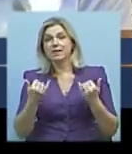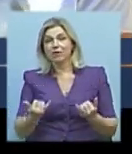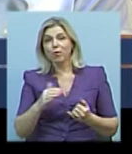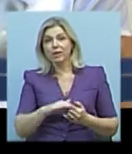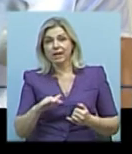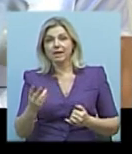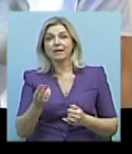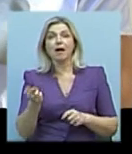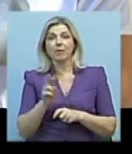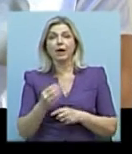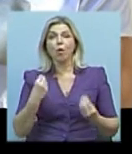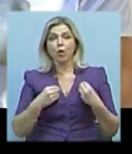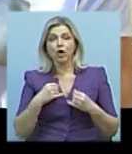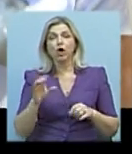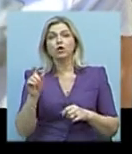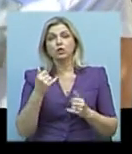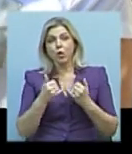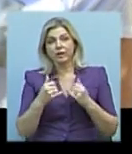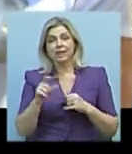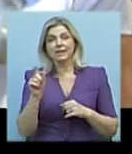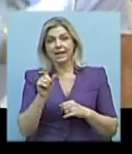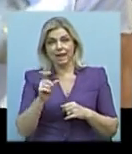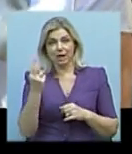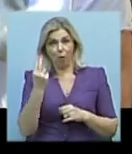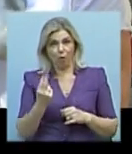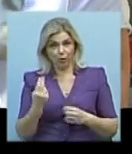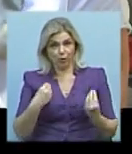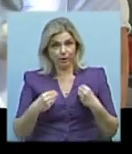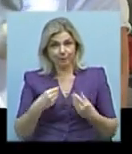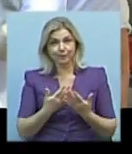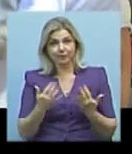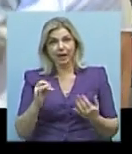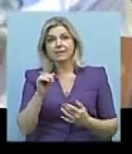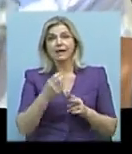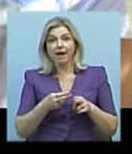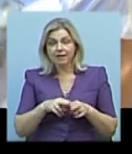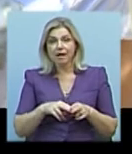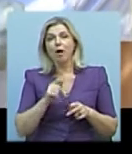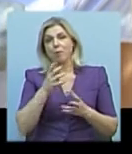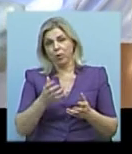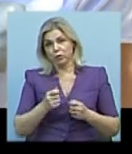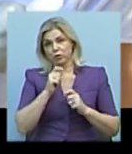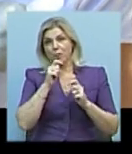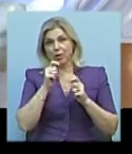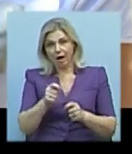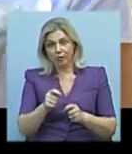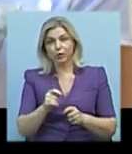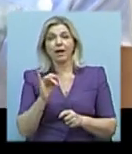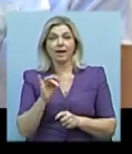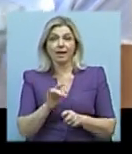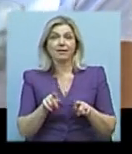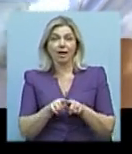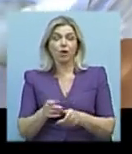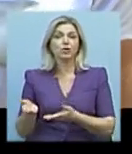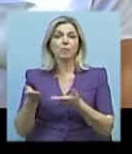з елементами жовто-синього кольору. За це вони отримають подарунок. Також ми запросили